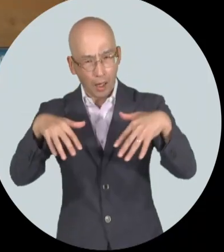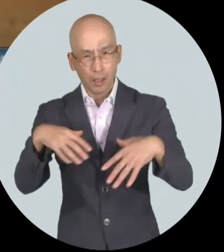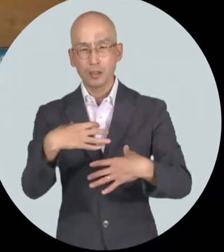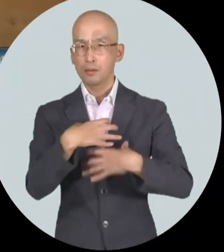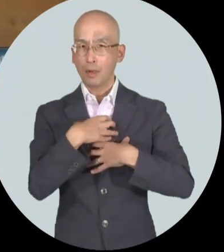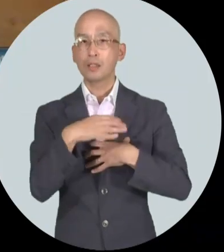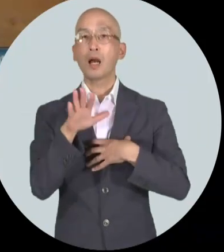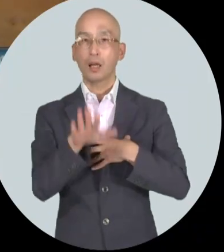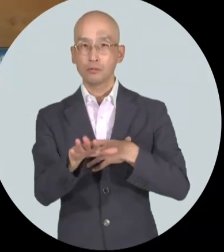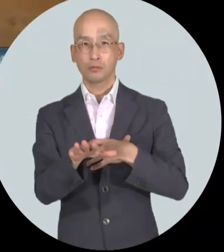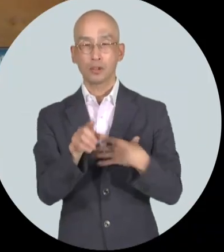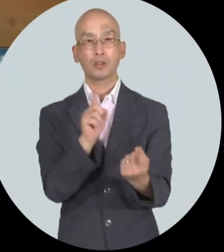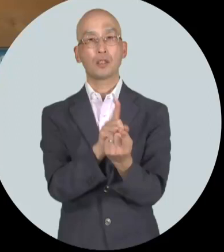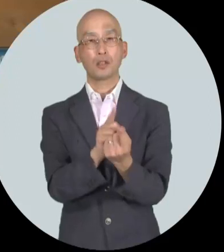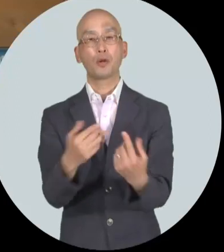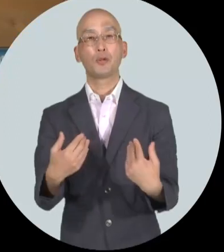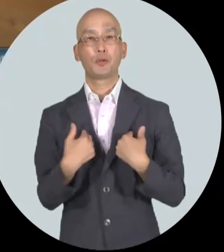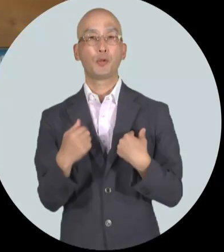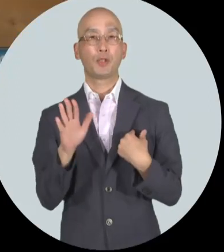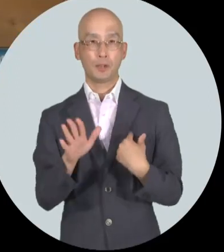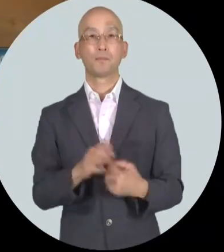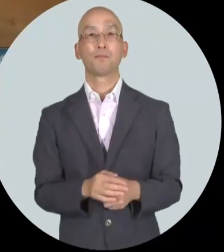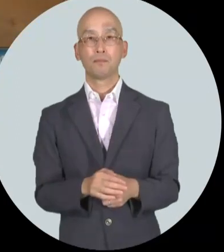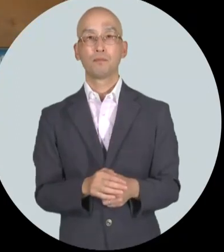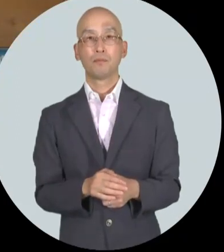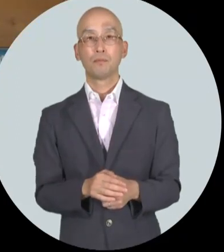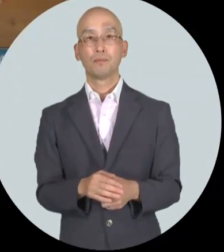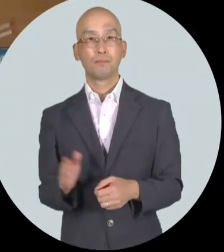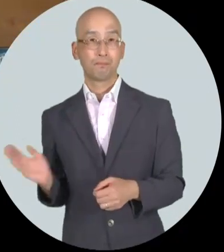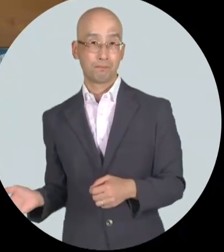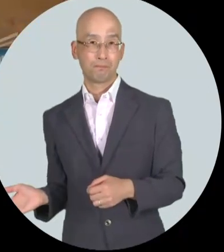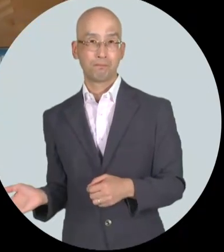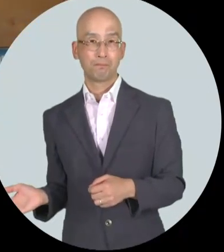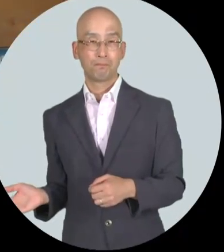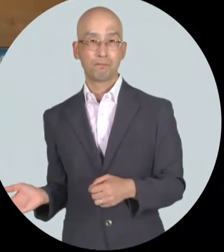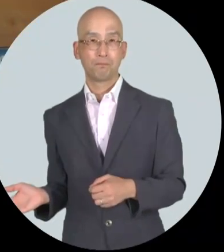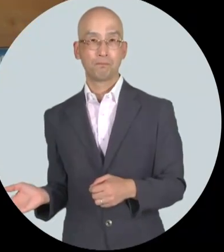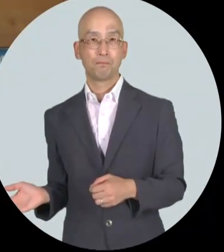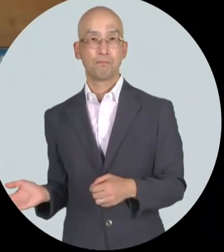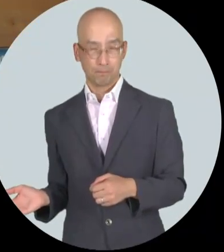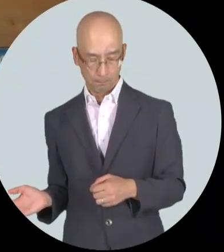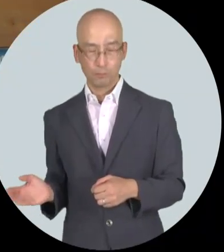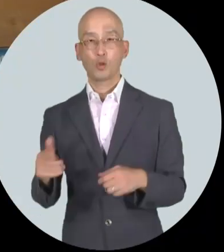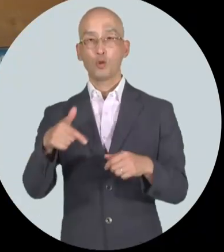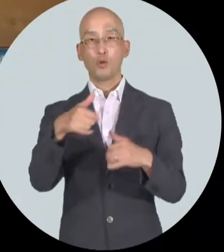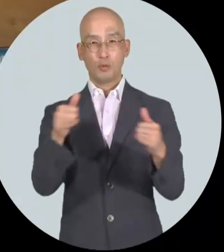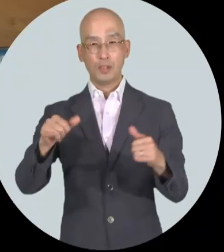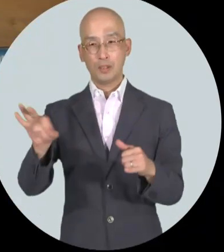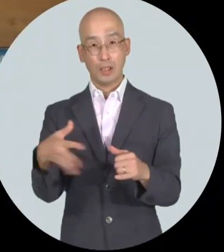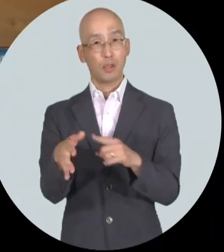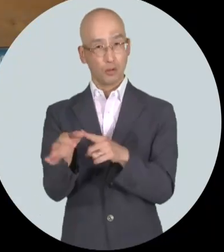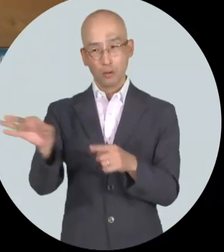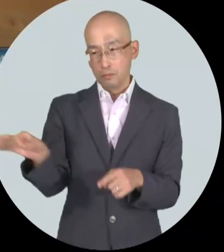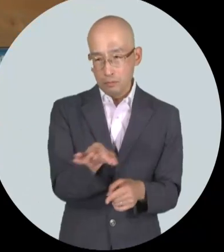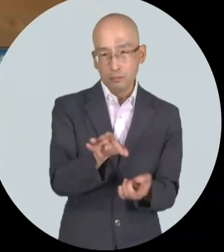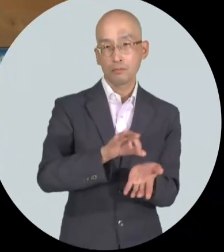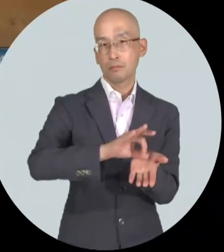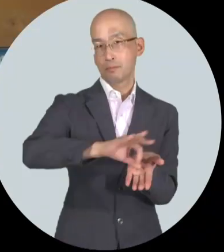ための施策を実施するということで、これにつきましては、京都豊かな森を育てる不民税事業を活用